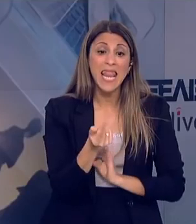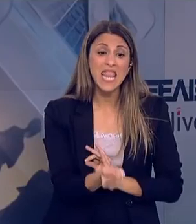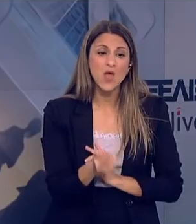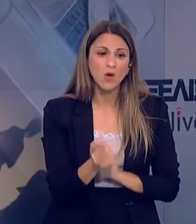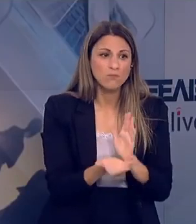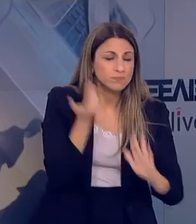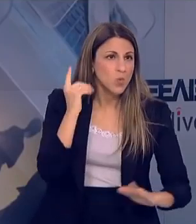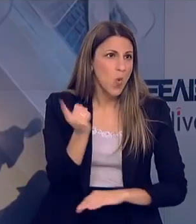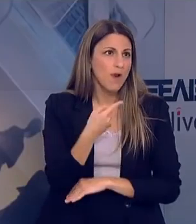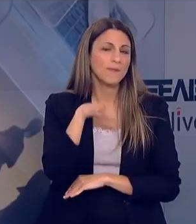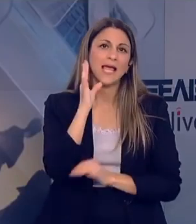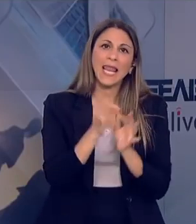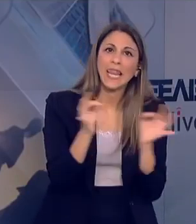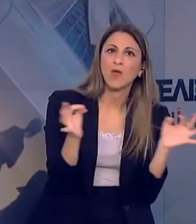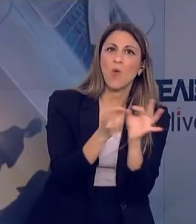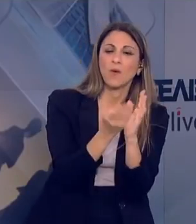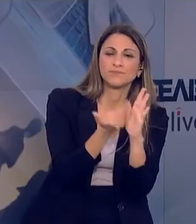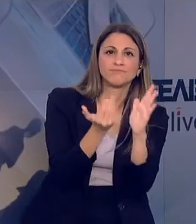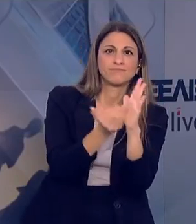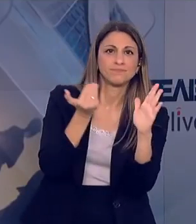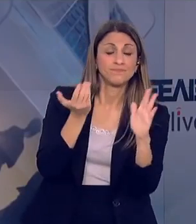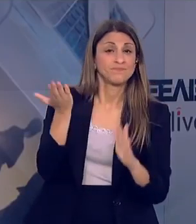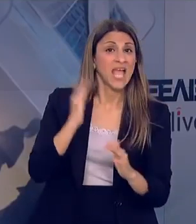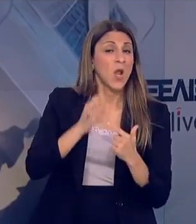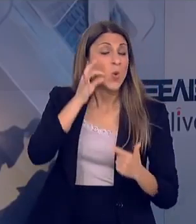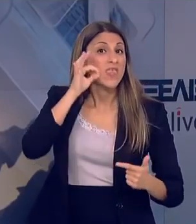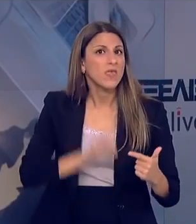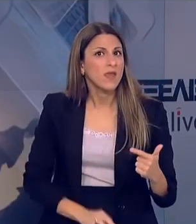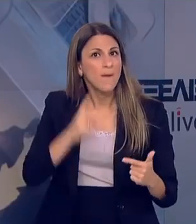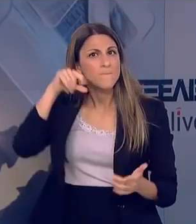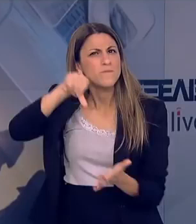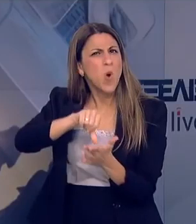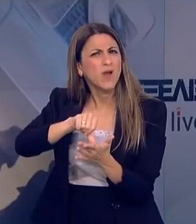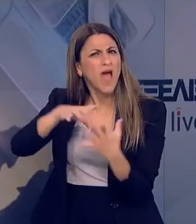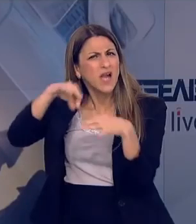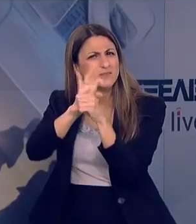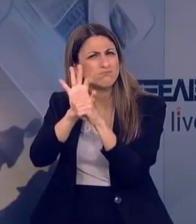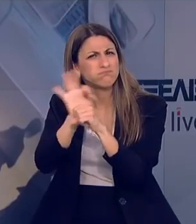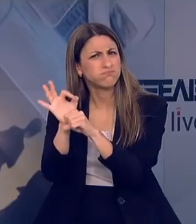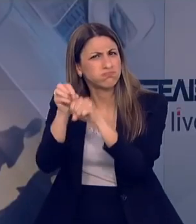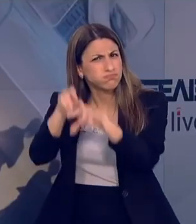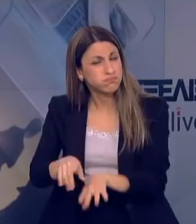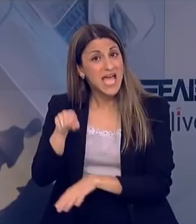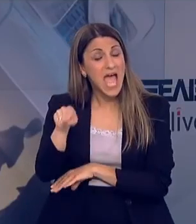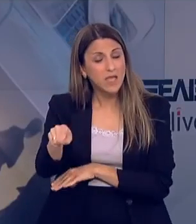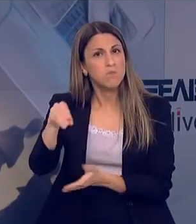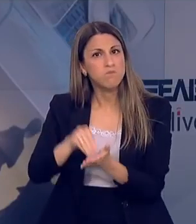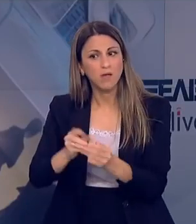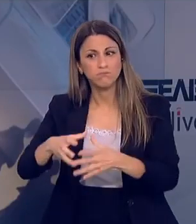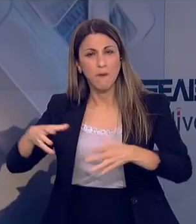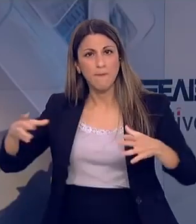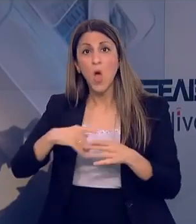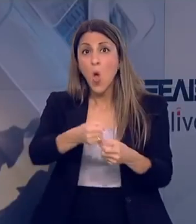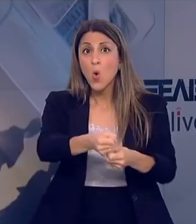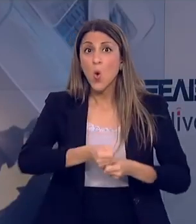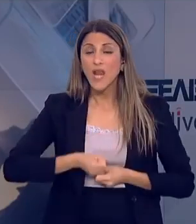μέτρων. Στην Κίνα, είδαν άνοδο περιστατικών στο Γουχάν. Παρατηρούν τις πρώτες μικροεπιδημίες. Στην Κορέα,